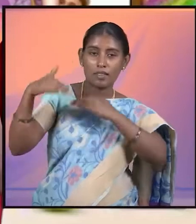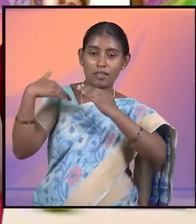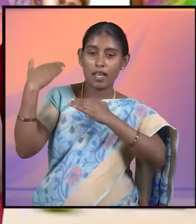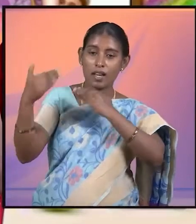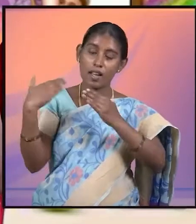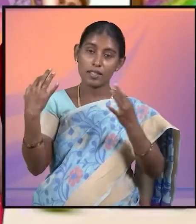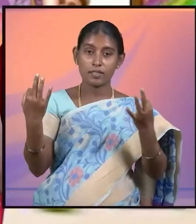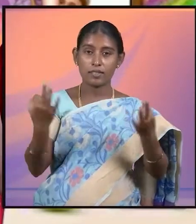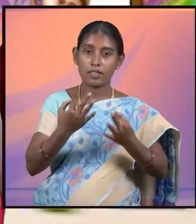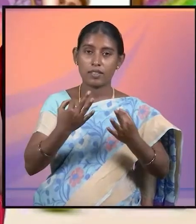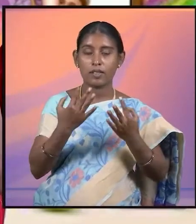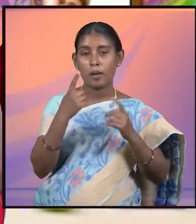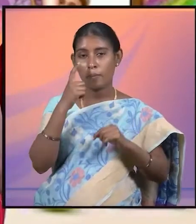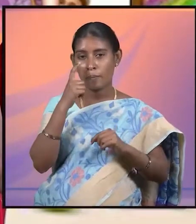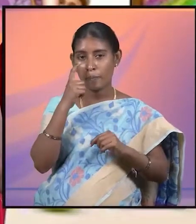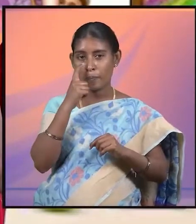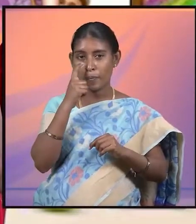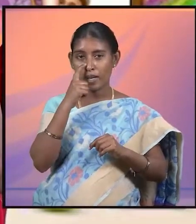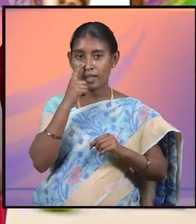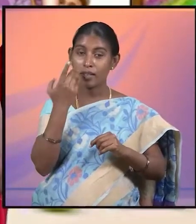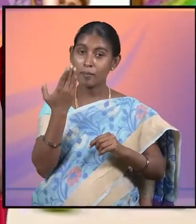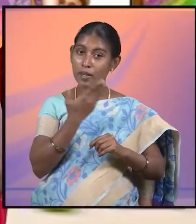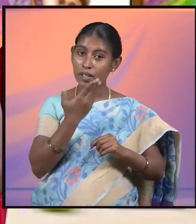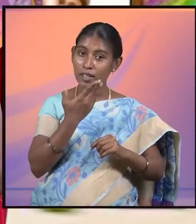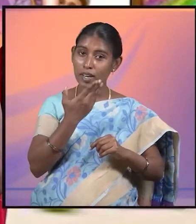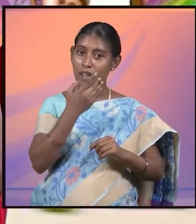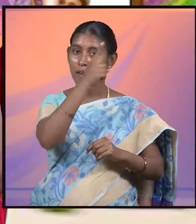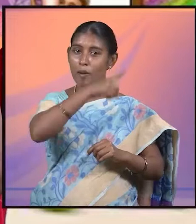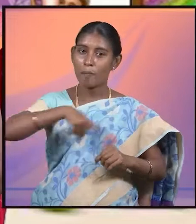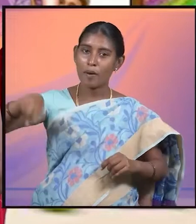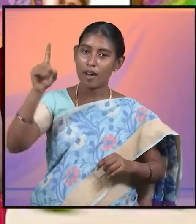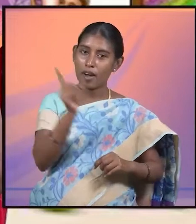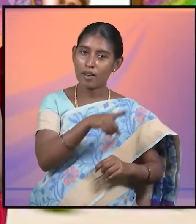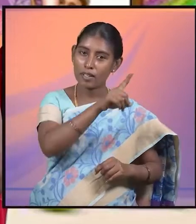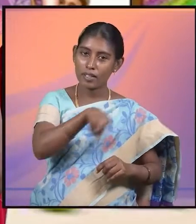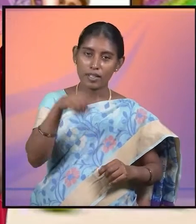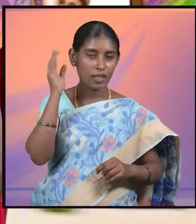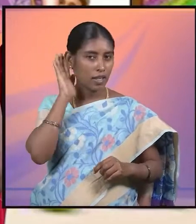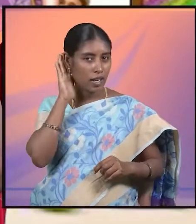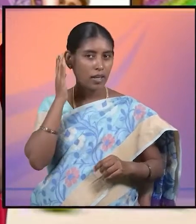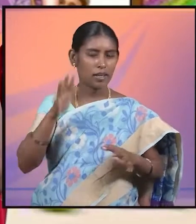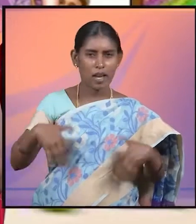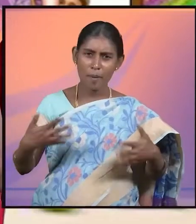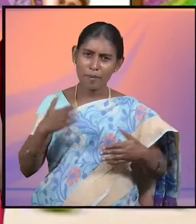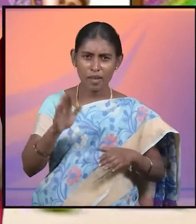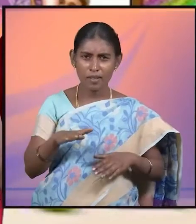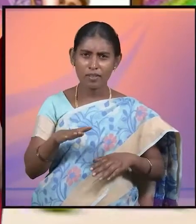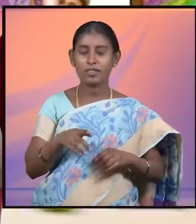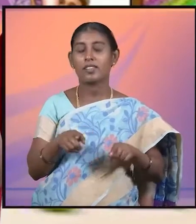சங்ககாலத்தில் சிறந்திருந்த பெண் கல்வியை வில்லுப்பாட்டில் கண்டு கேட்டு மகிழ்ந்தீர்களா மாணவ செல்வங்களே?